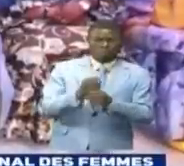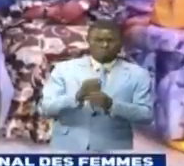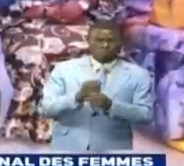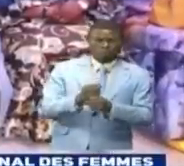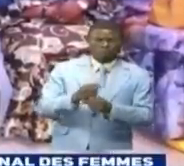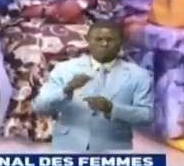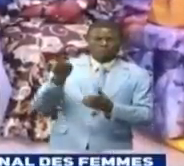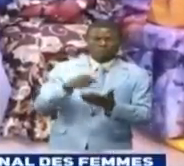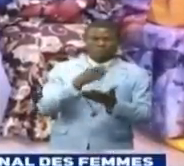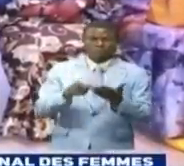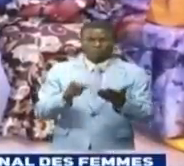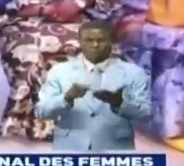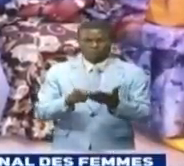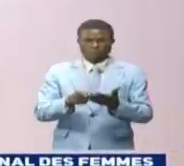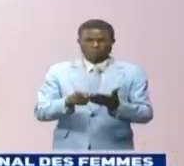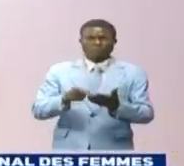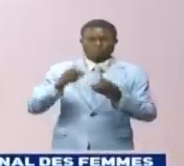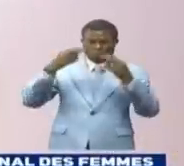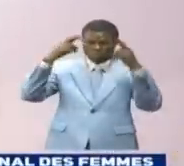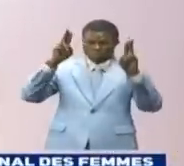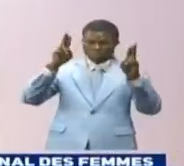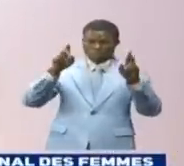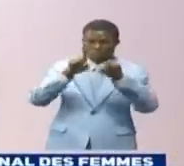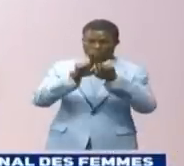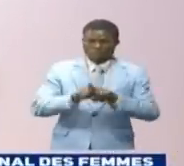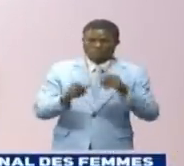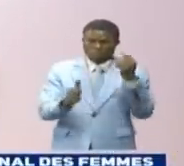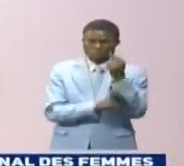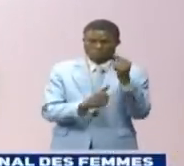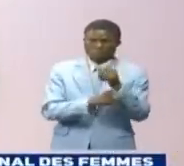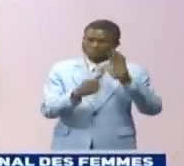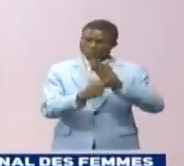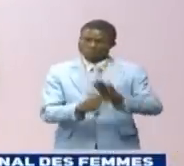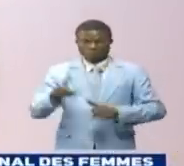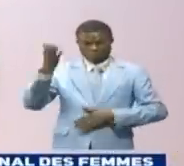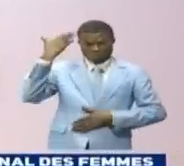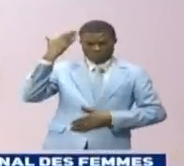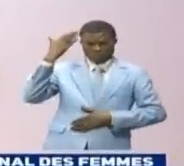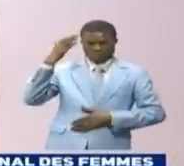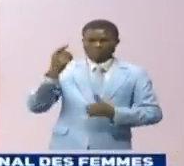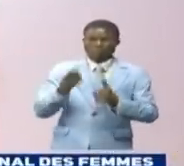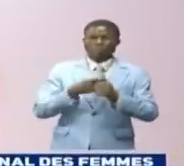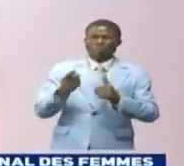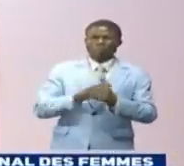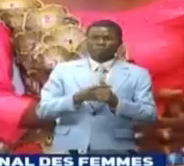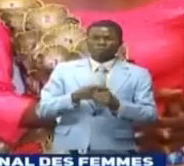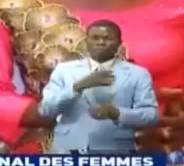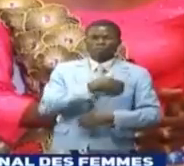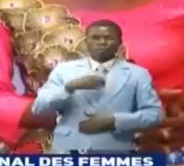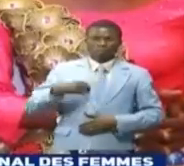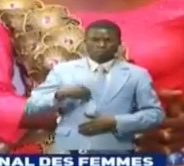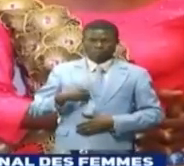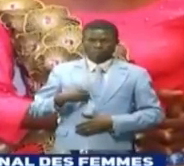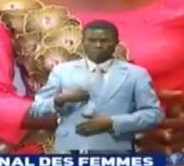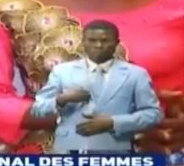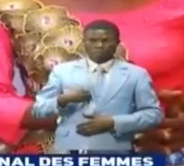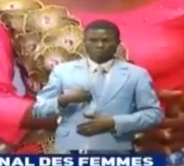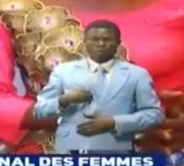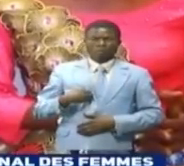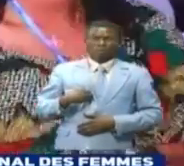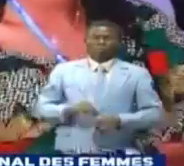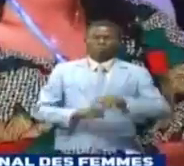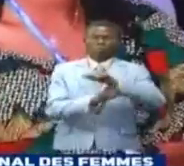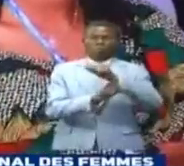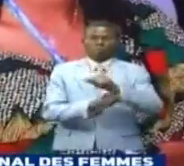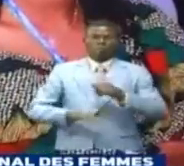connectivité dans les villes à terre des personnes marginalisées et plus particulièrement les femmes. Parrainée par la République du